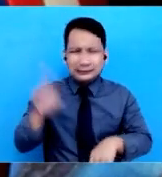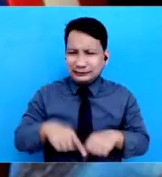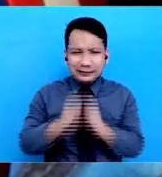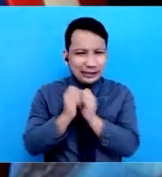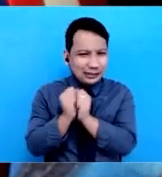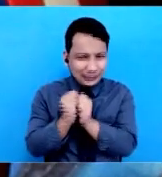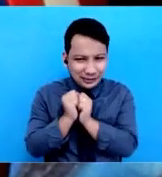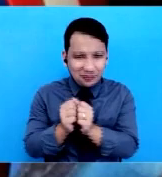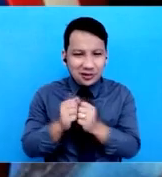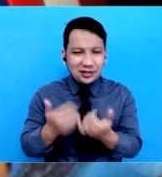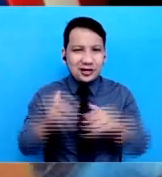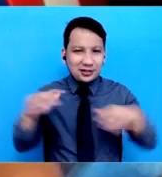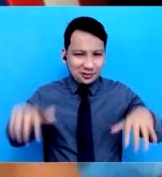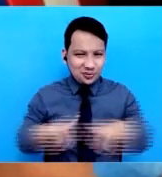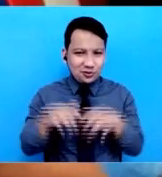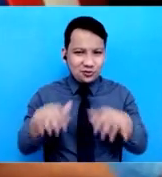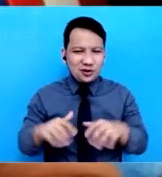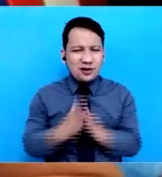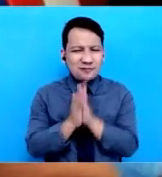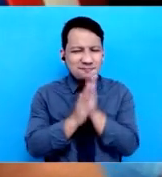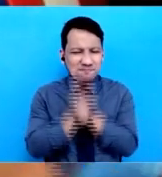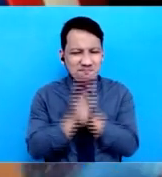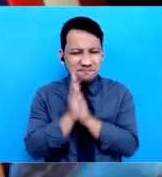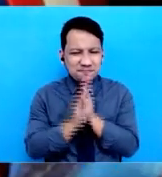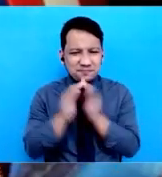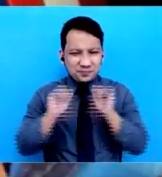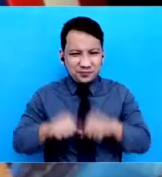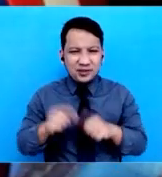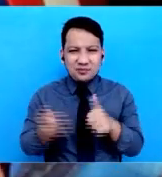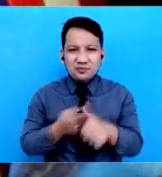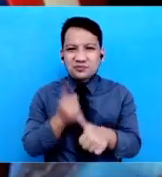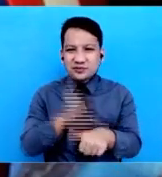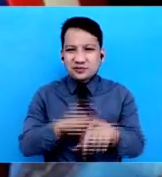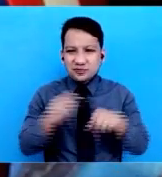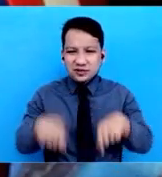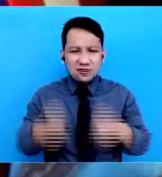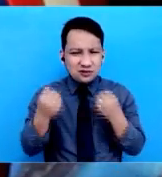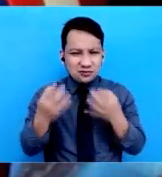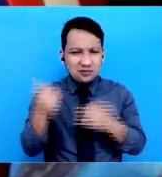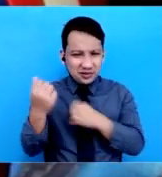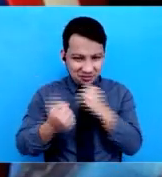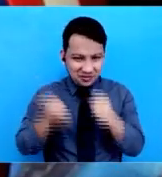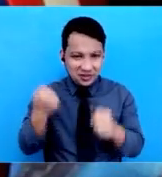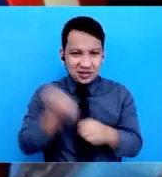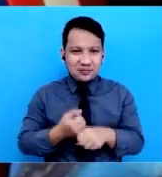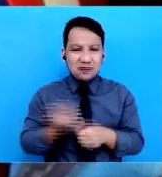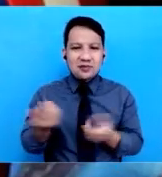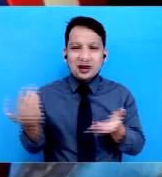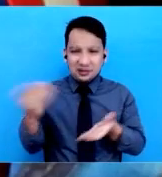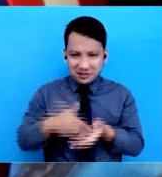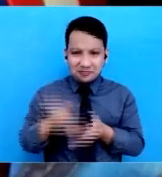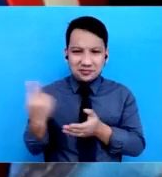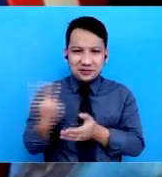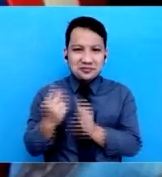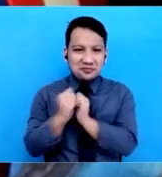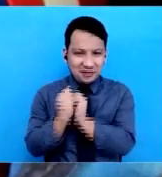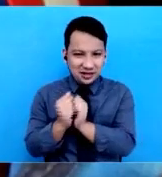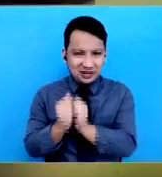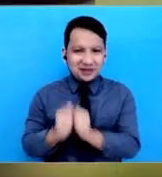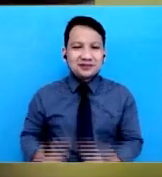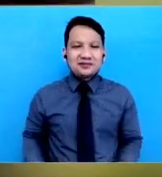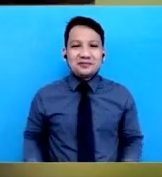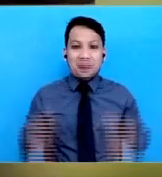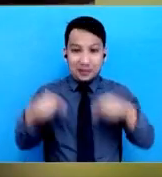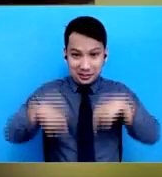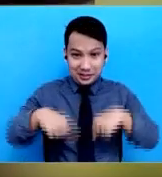nakasama at nakatrabaho. So excited ako na for the very first time after many, many years, magkakasama kami ulit. Oo nga, dito pa